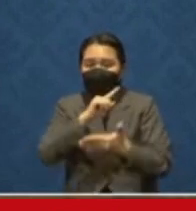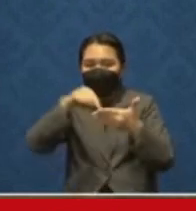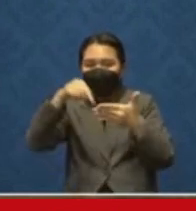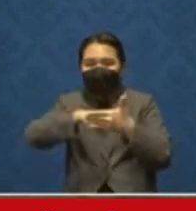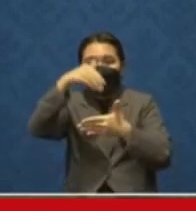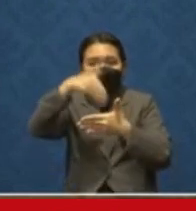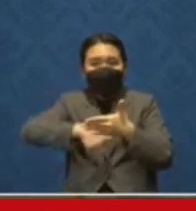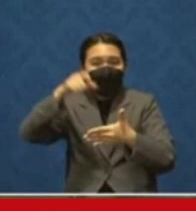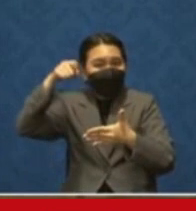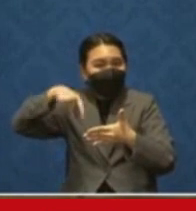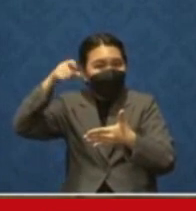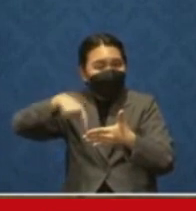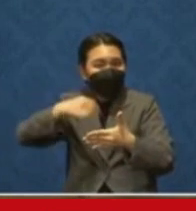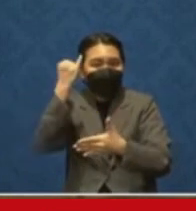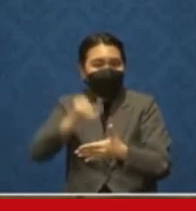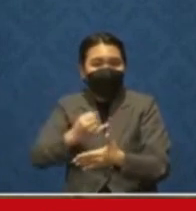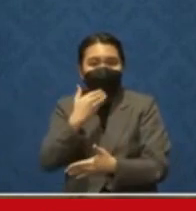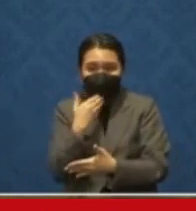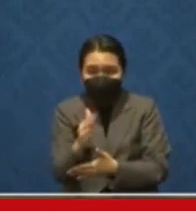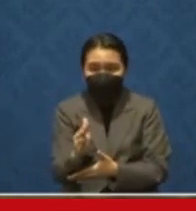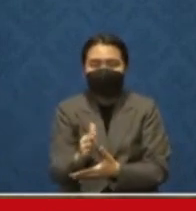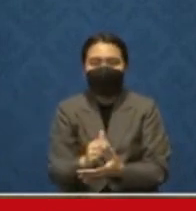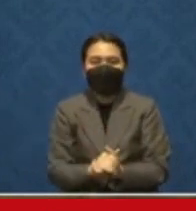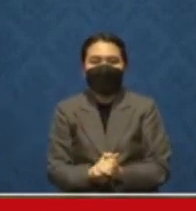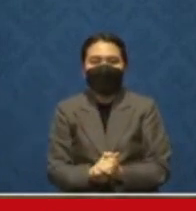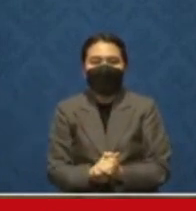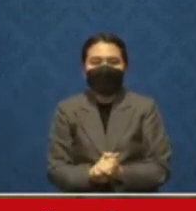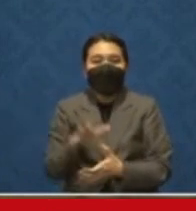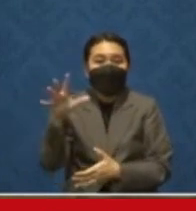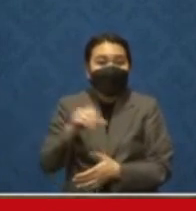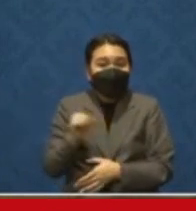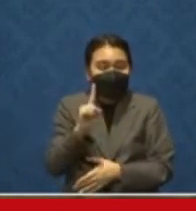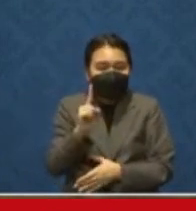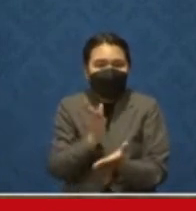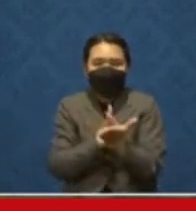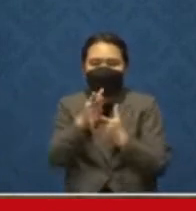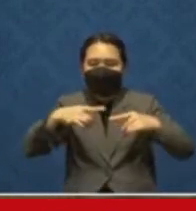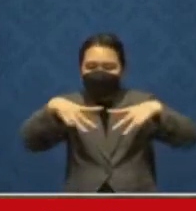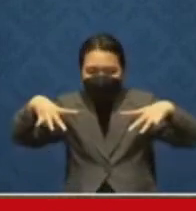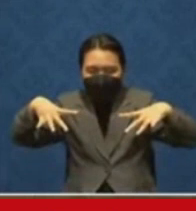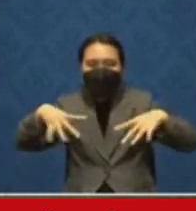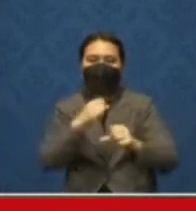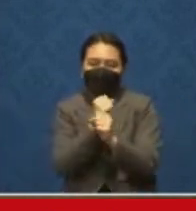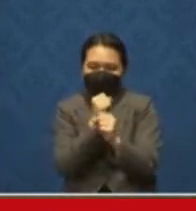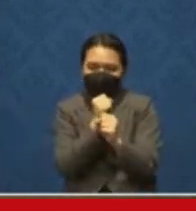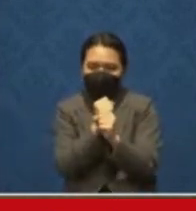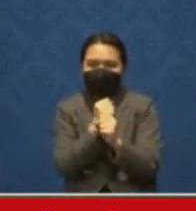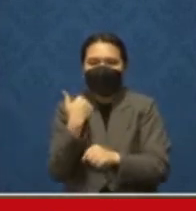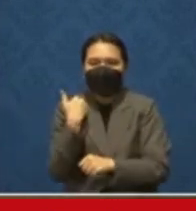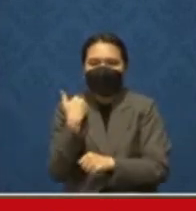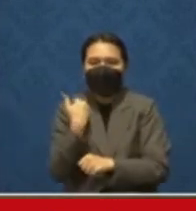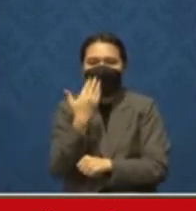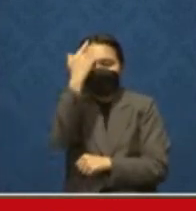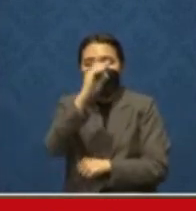ค่ะวันนี้ถ้าท่านดูว่าโพลของท่านตกมาตลอดแต่ตอนจะรู้ว่าแปเหล็กต่ำซ่อมแพ้มา